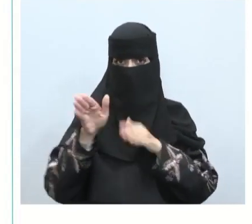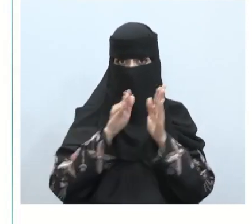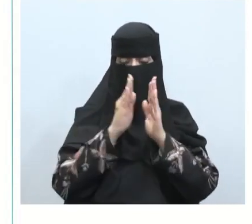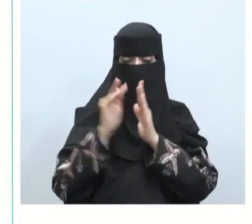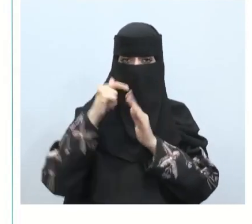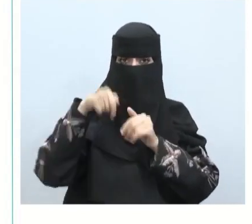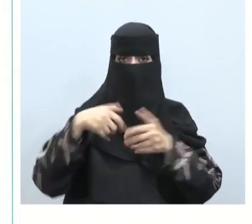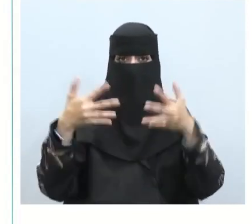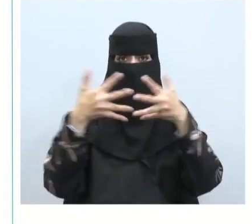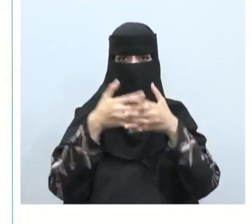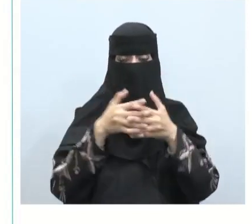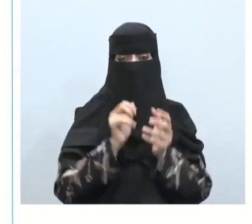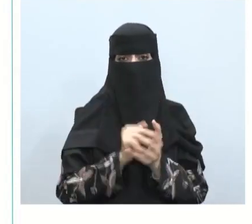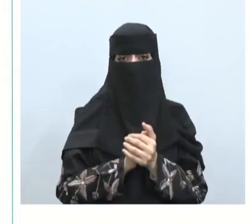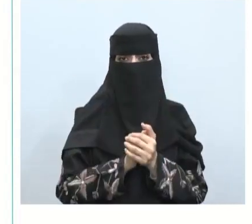المجلد